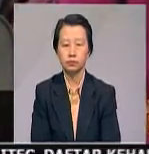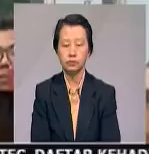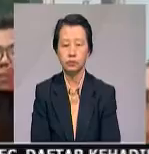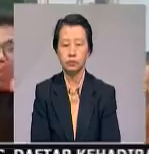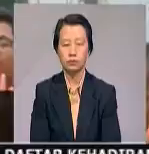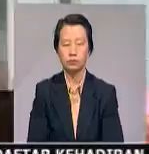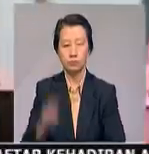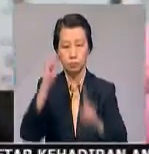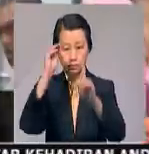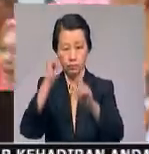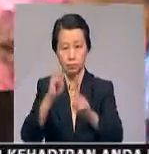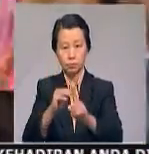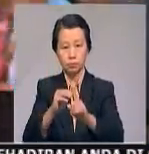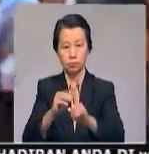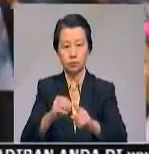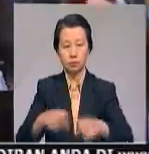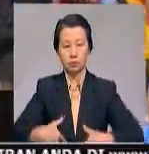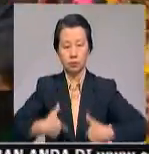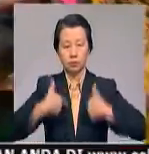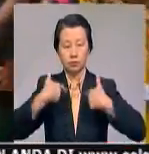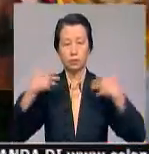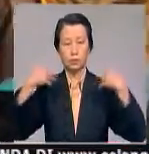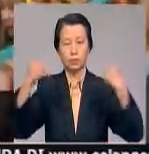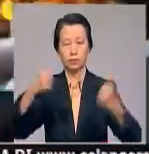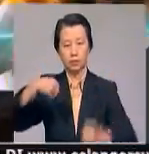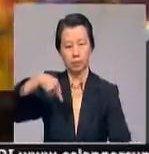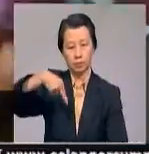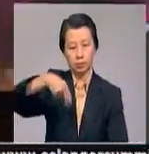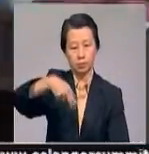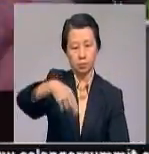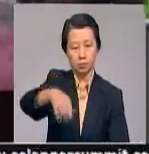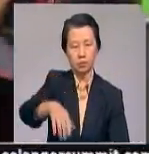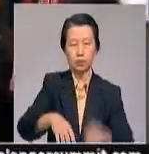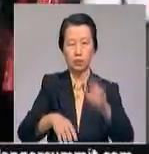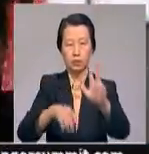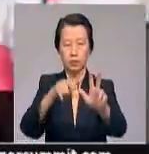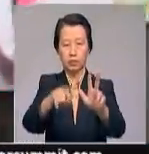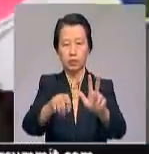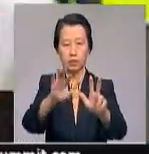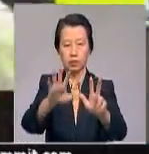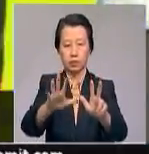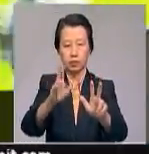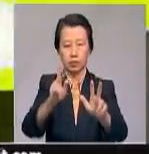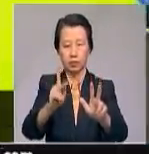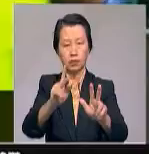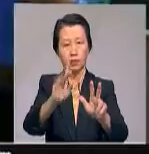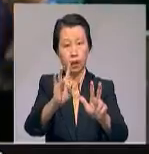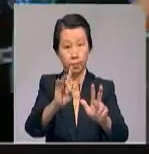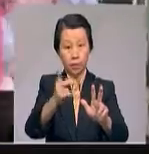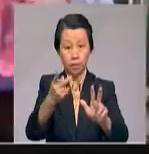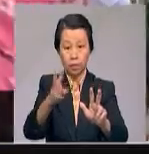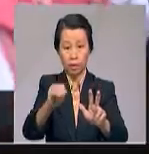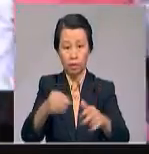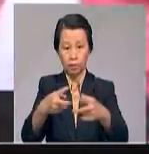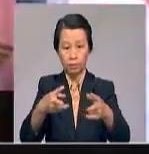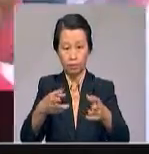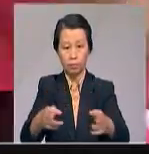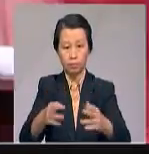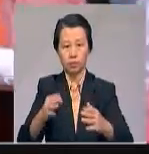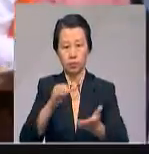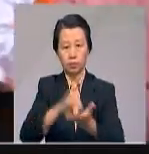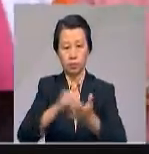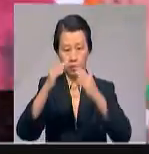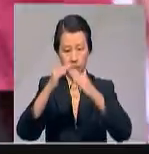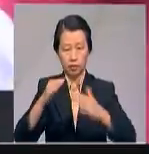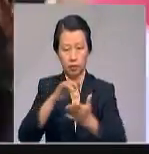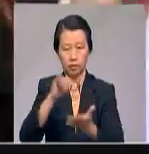Selain bermotifkan gaya hidup sihat, program jalan kaki amal sejauh 3.8 km yang bermula dan berakhir di Balai Seni Bizu